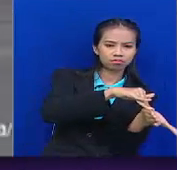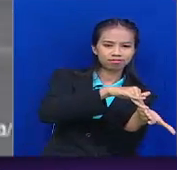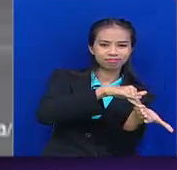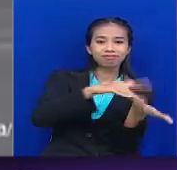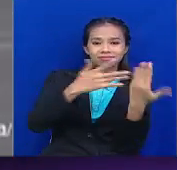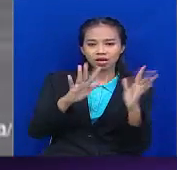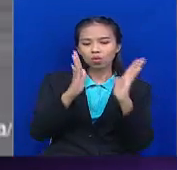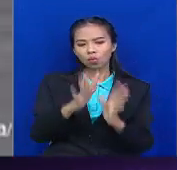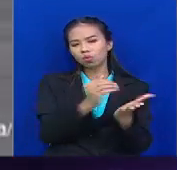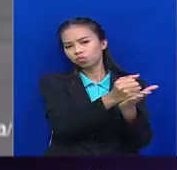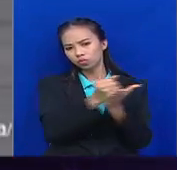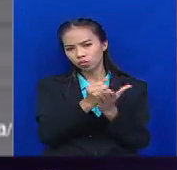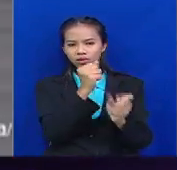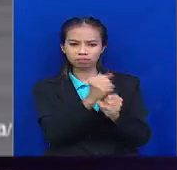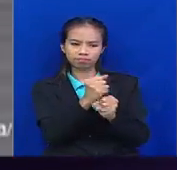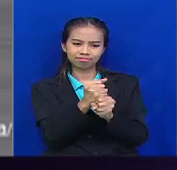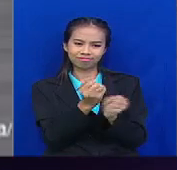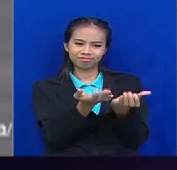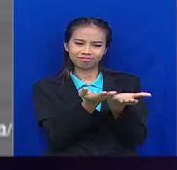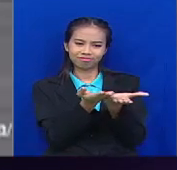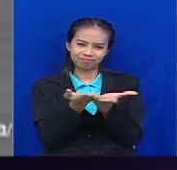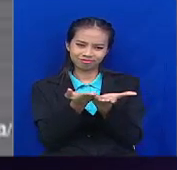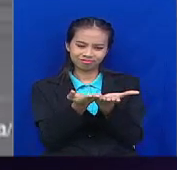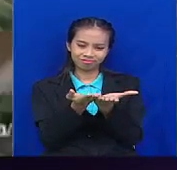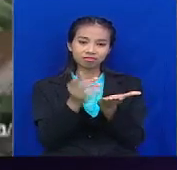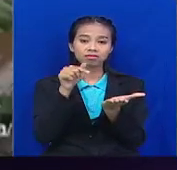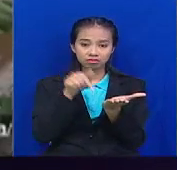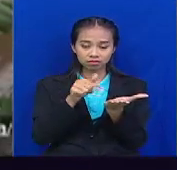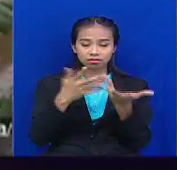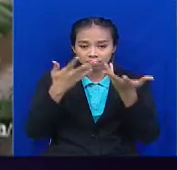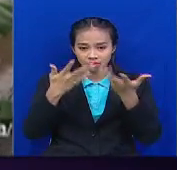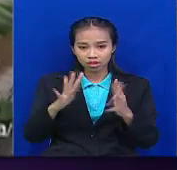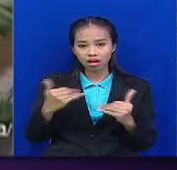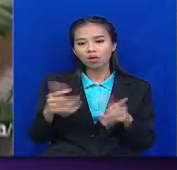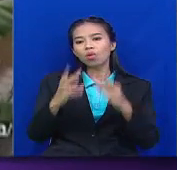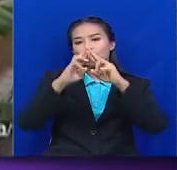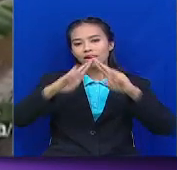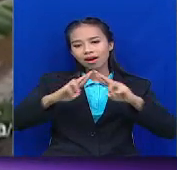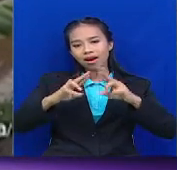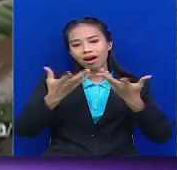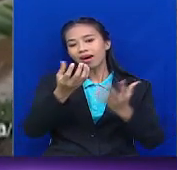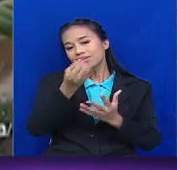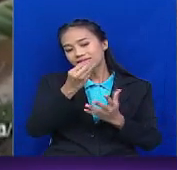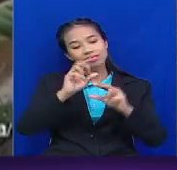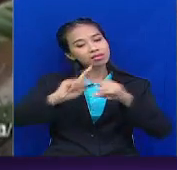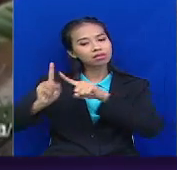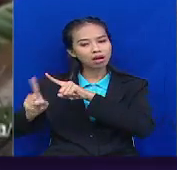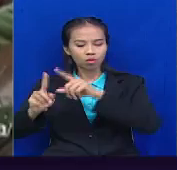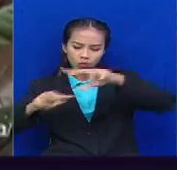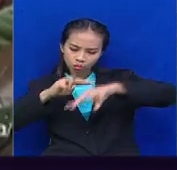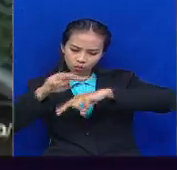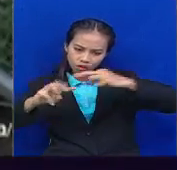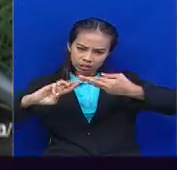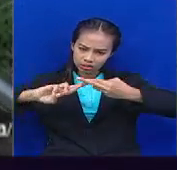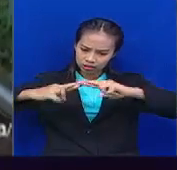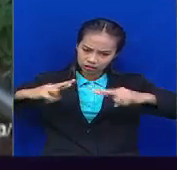านต้องช่วยกันรื้อปรับให้เหมาะสมกับระดับน้ำรวมถึงแพร่ร้านอาหารริมแม่น้ำโขงต้องตรวจเชือกและ